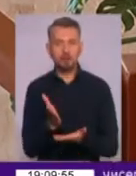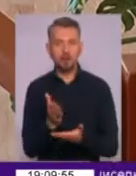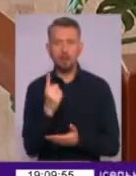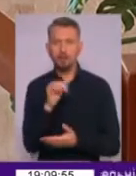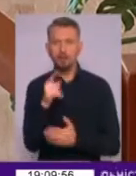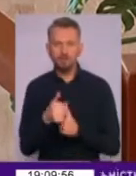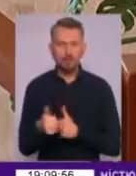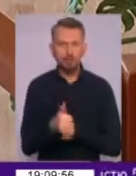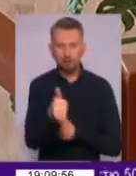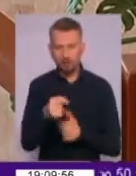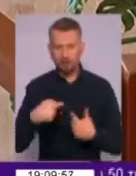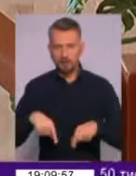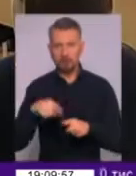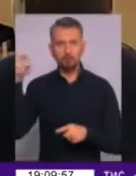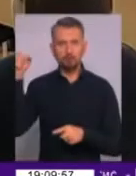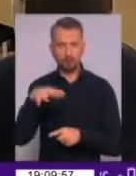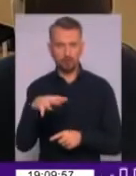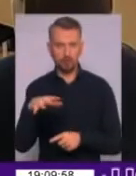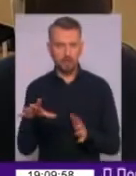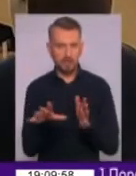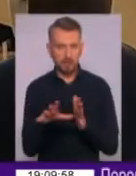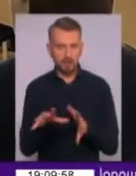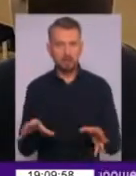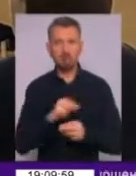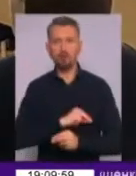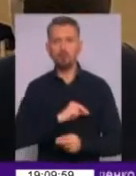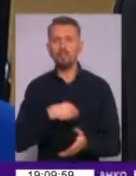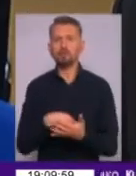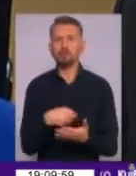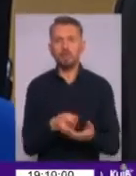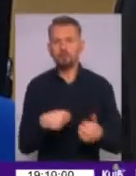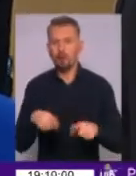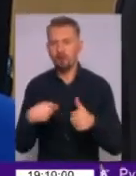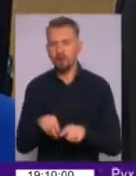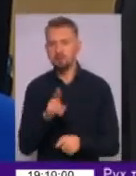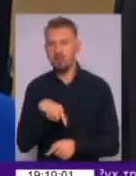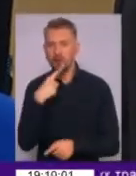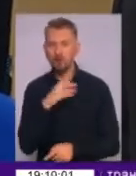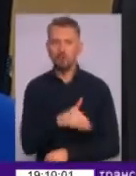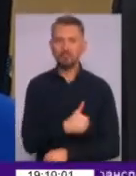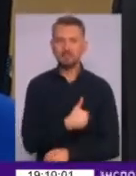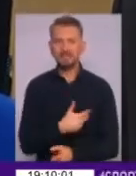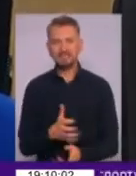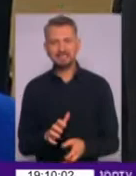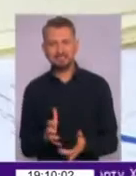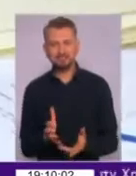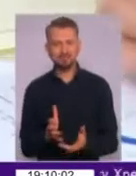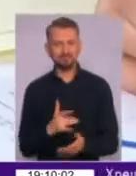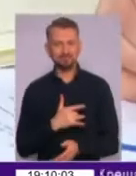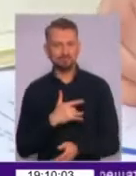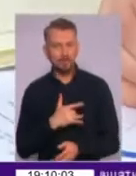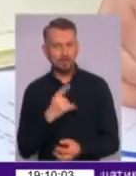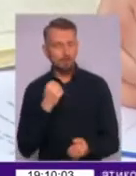из ведущих стран сонячної енергетики. Та співпрацювати з бюджетними організаціями, як то кажуть, і хочеться, і колиться, надто вже міцно. В